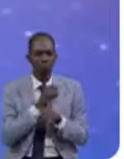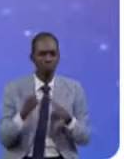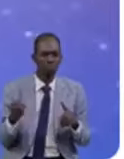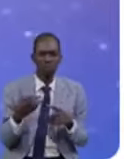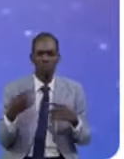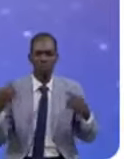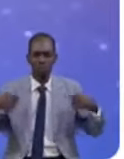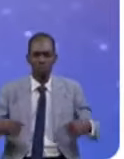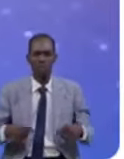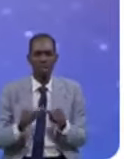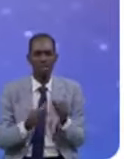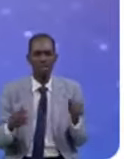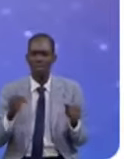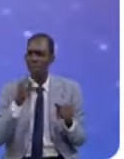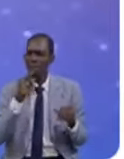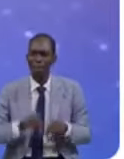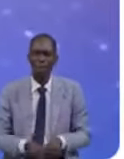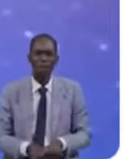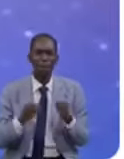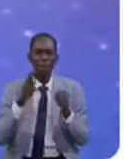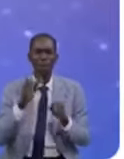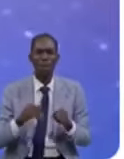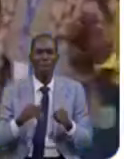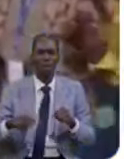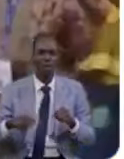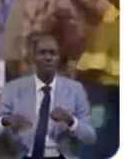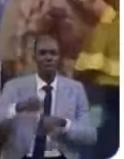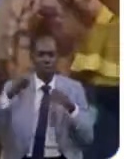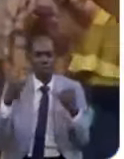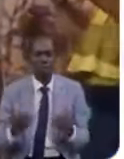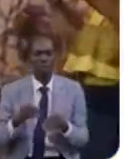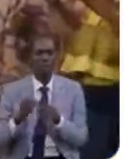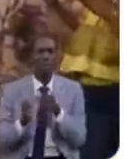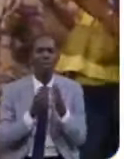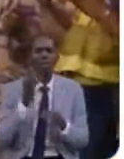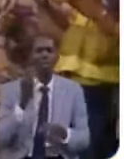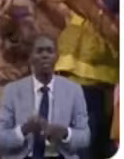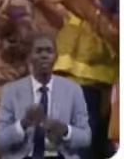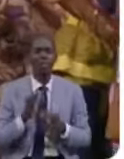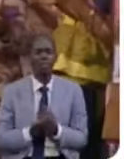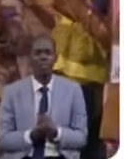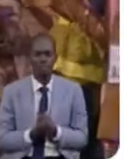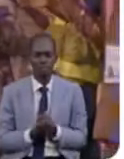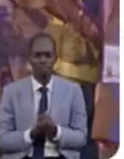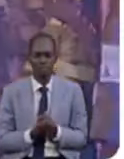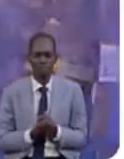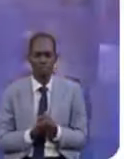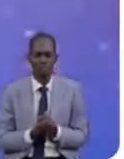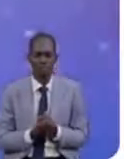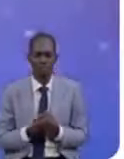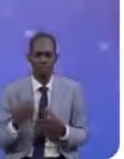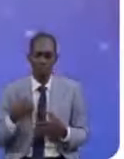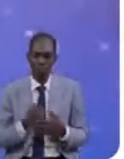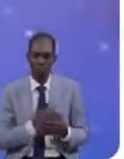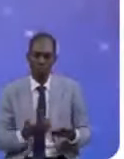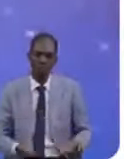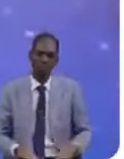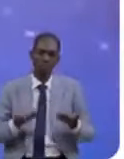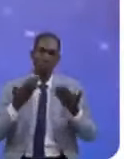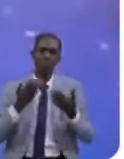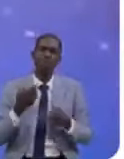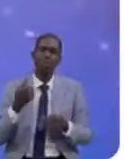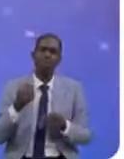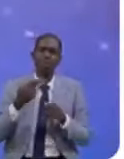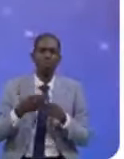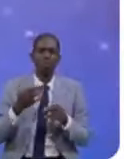est brisé par l'onction maintenant au nom de Jésus nous élevons le nom de Jésus le nom